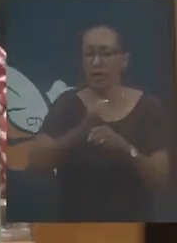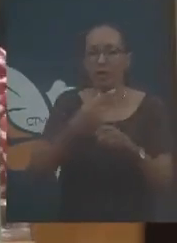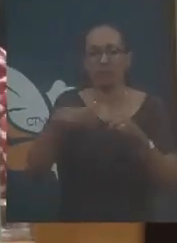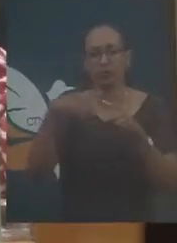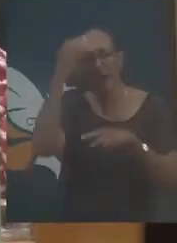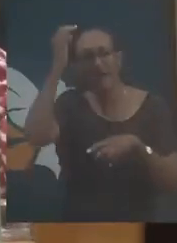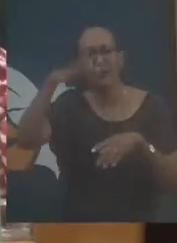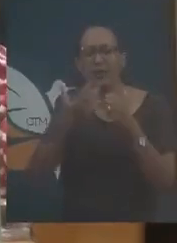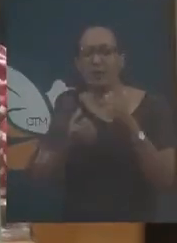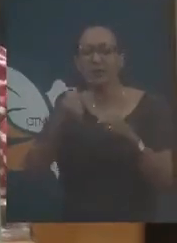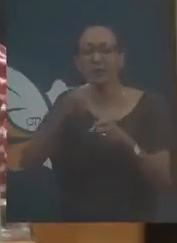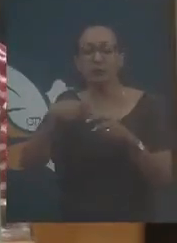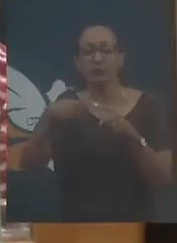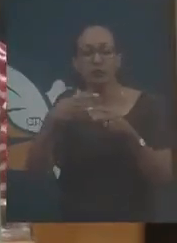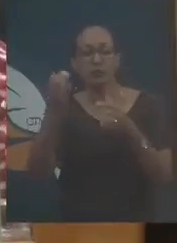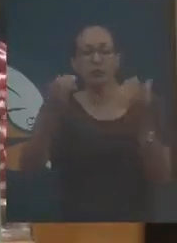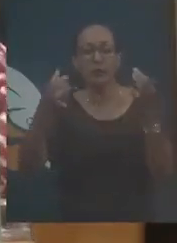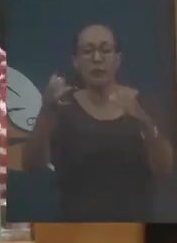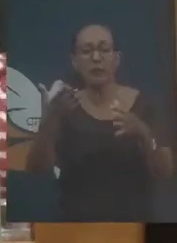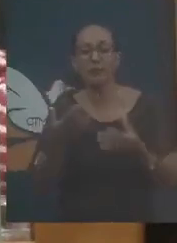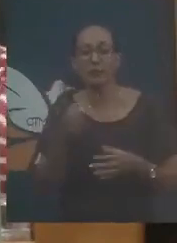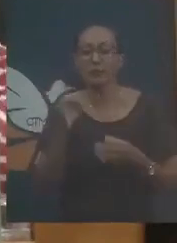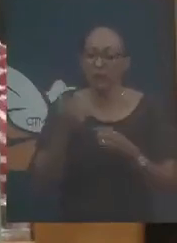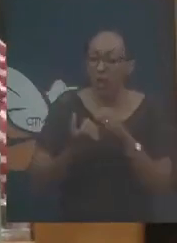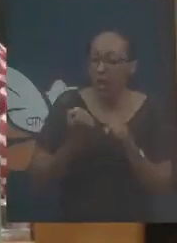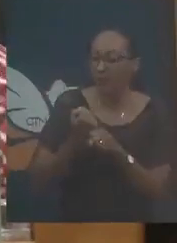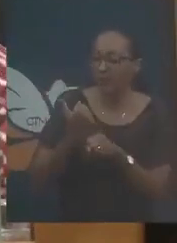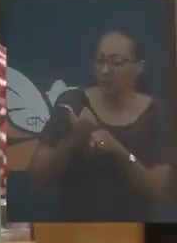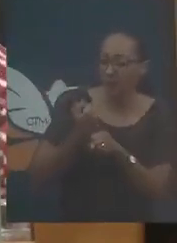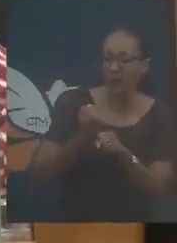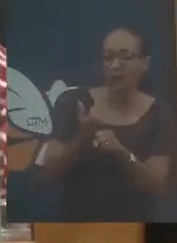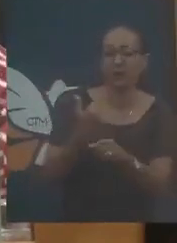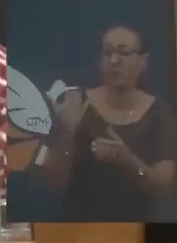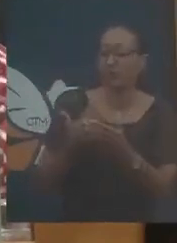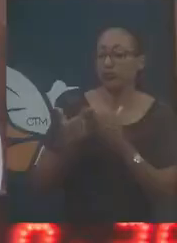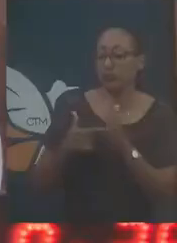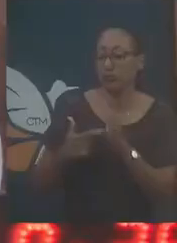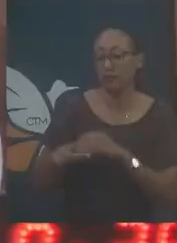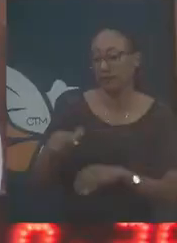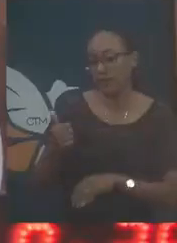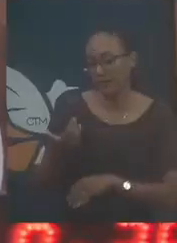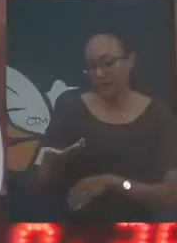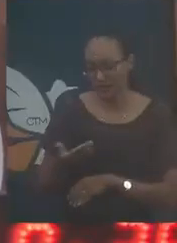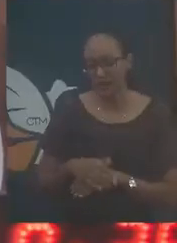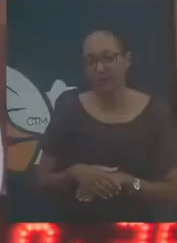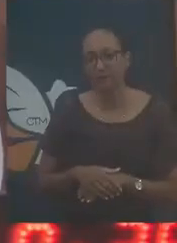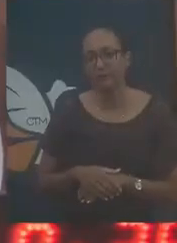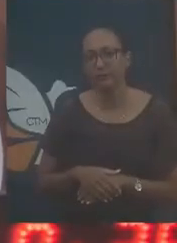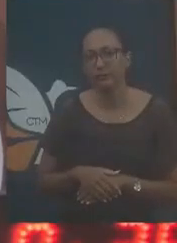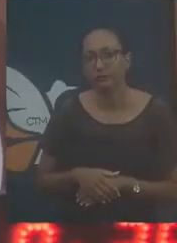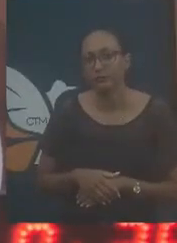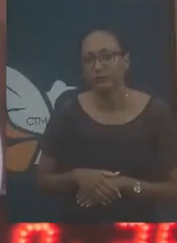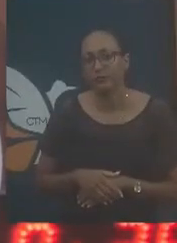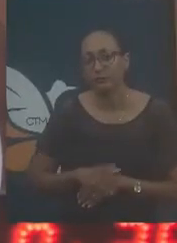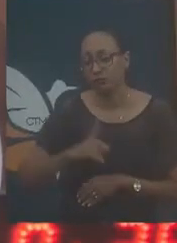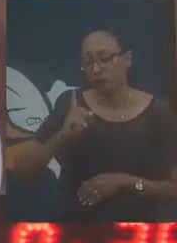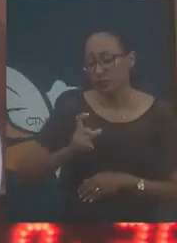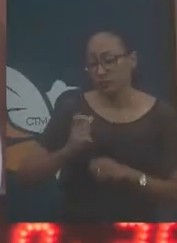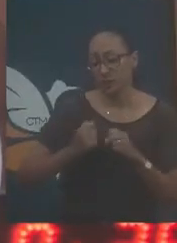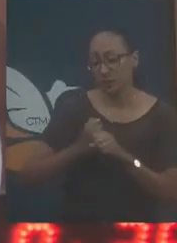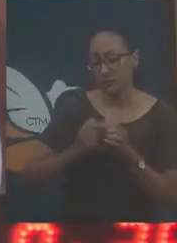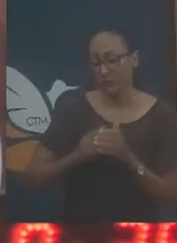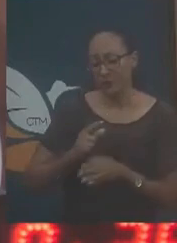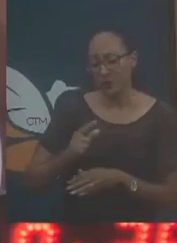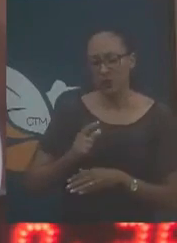chaque intervention, année après année, depuis 2021. Donc, vous avez commencé en 2022 d'utiliser ça, c'est